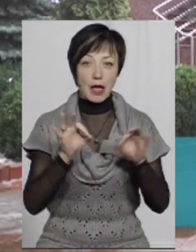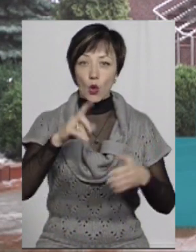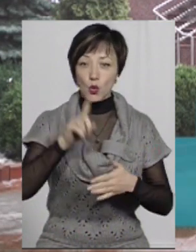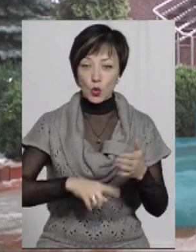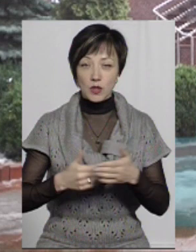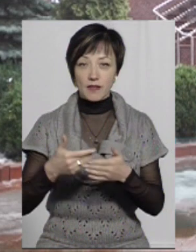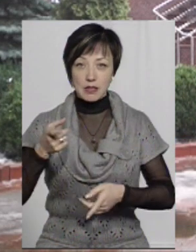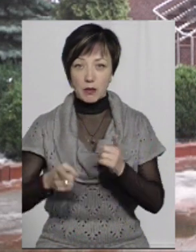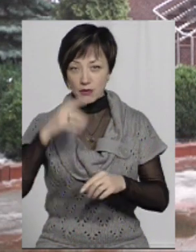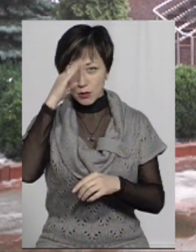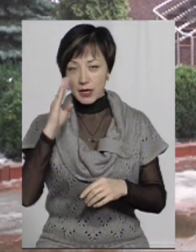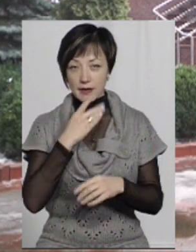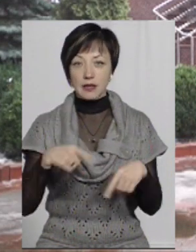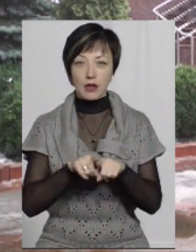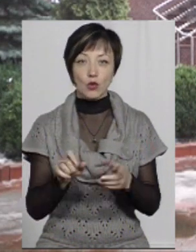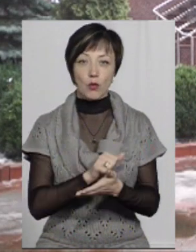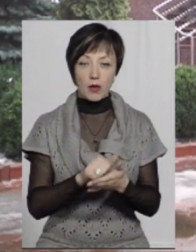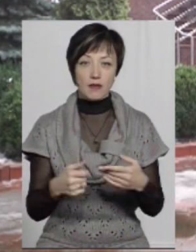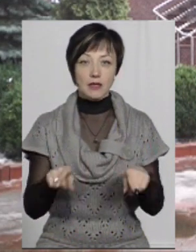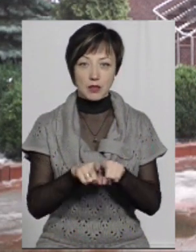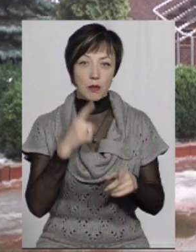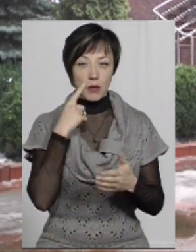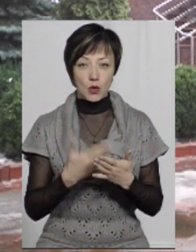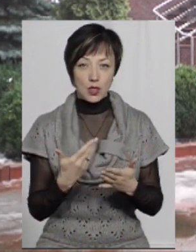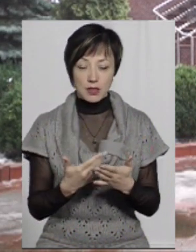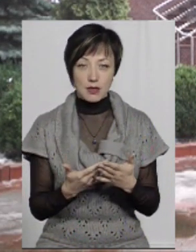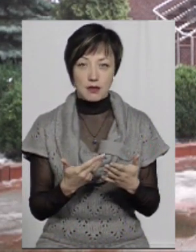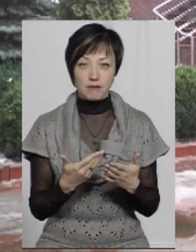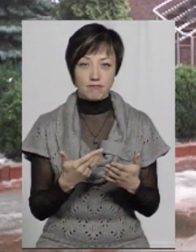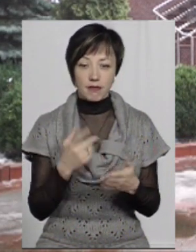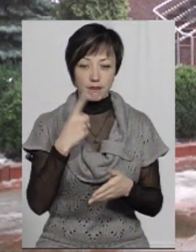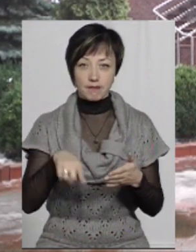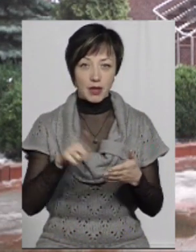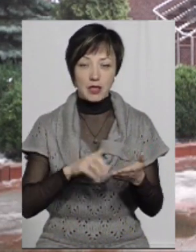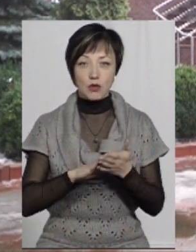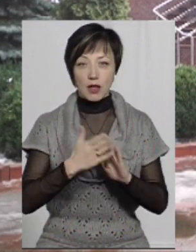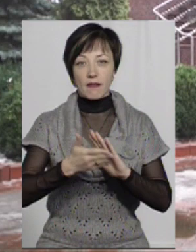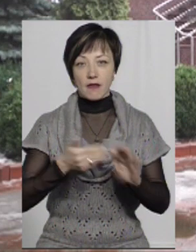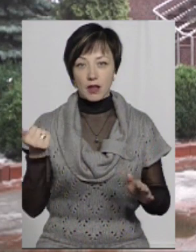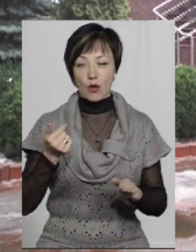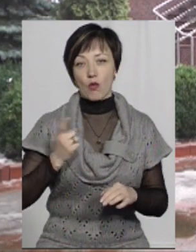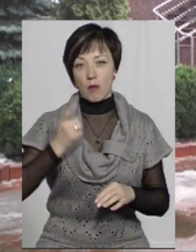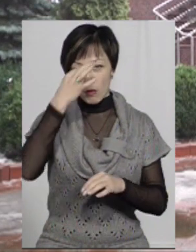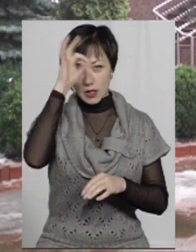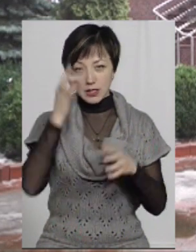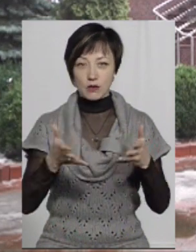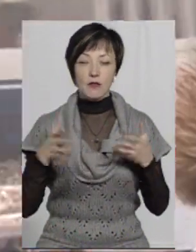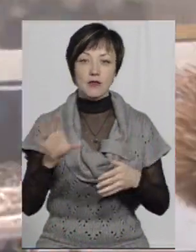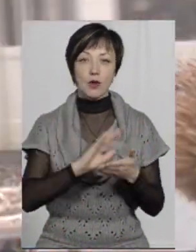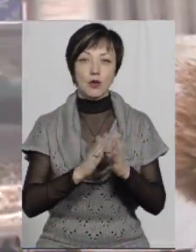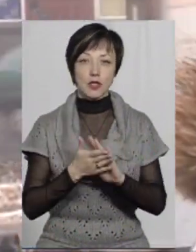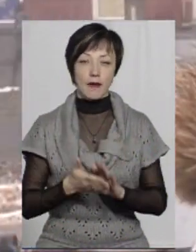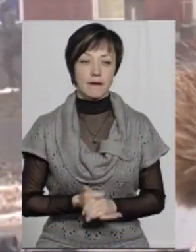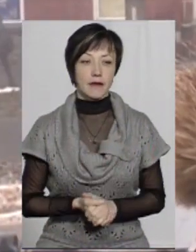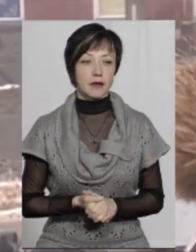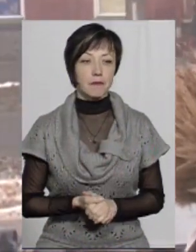від її справжніх батьків, то такі документи, напевно, все ж таки підозрілі. І заслуговує така ситуація виклику слідчо-оперативної групи для з'ясування всіх обставин по суті.